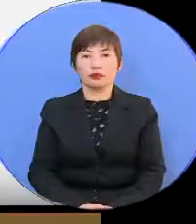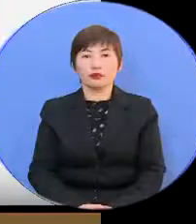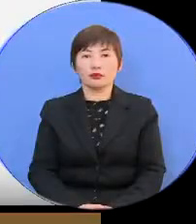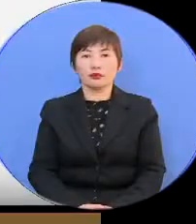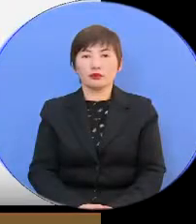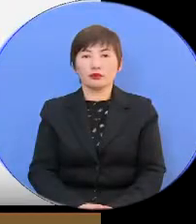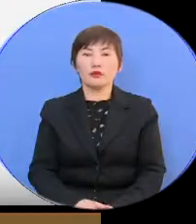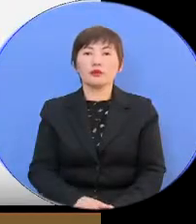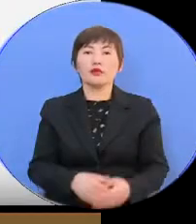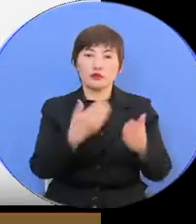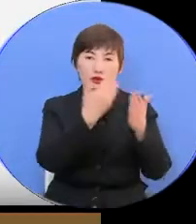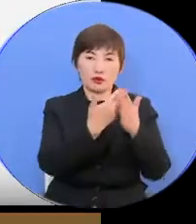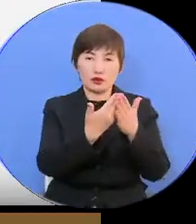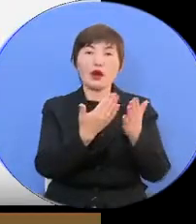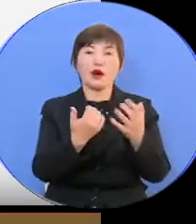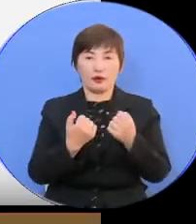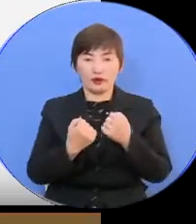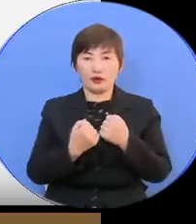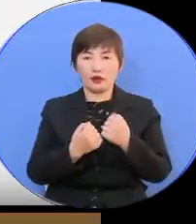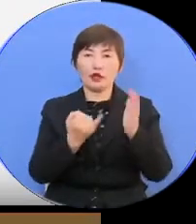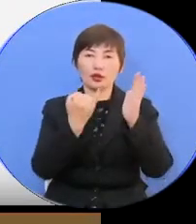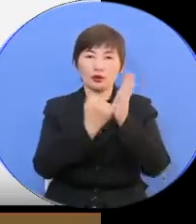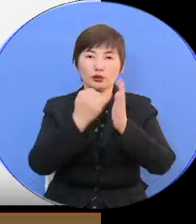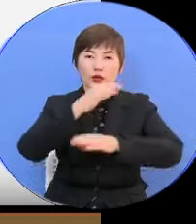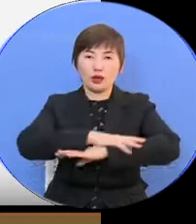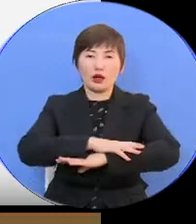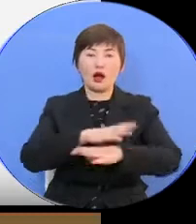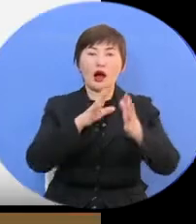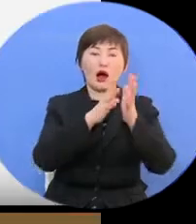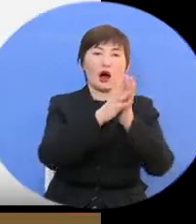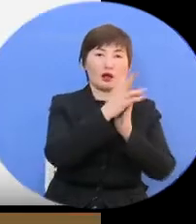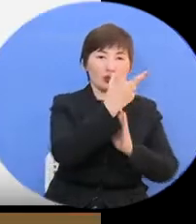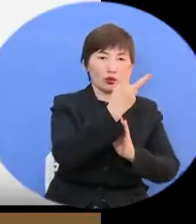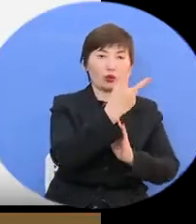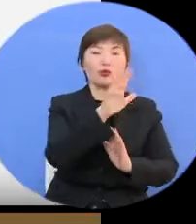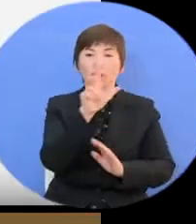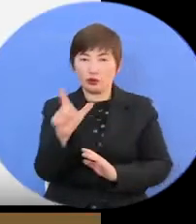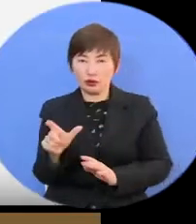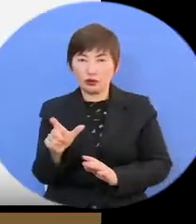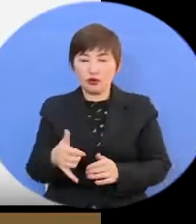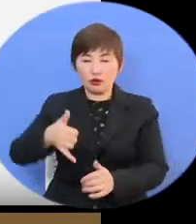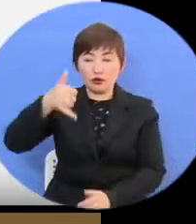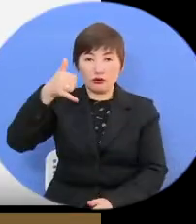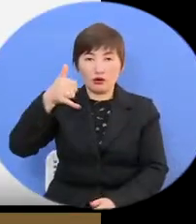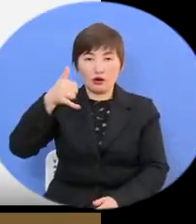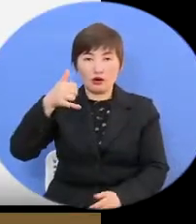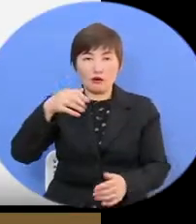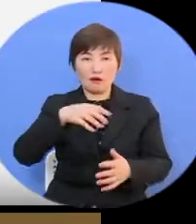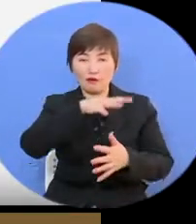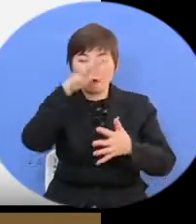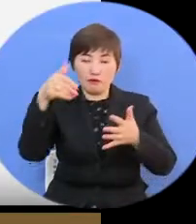За нэгэн жишээг авч үзье. 4 дугаар ангийн 13 сурагчийн биеийн өндрийг хэмжихэд за дараах үр дүн гарсан